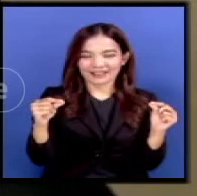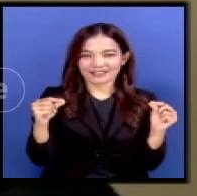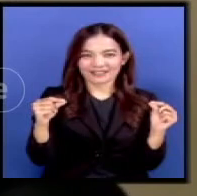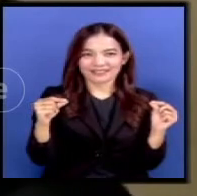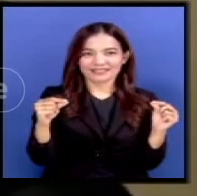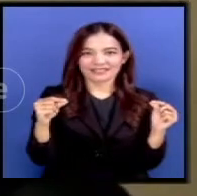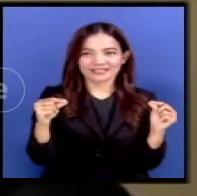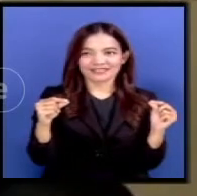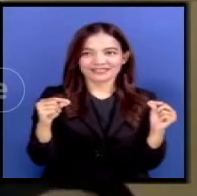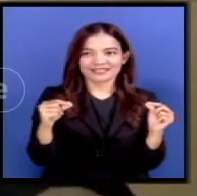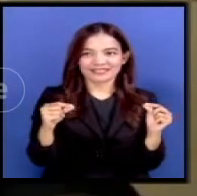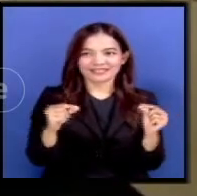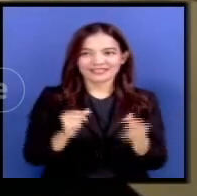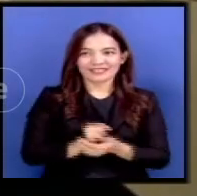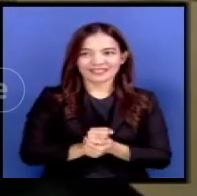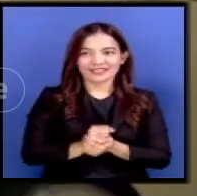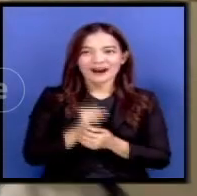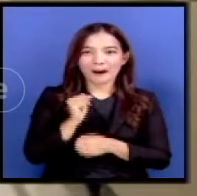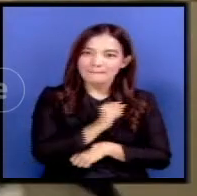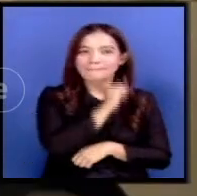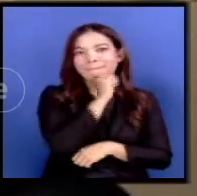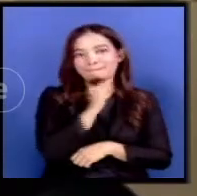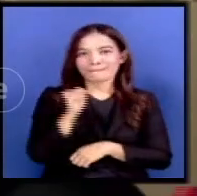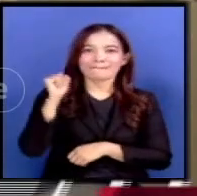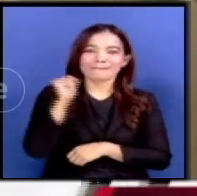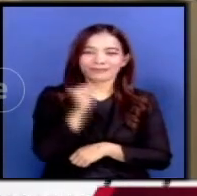chuto. Hei. Kiba oha odoru